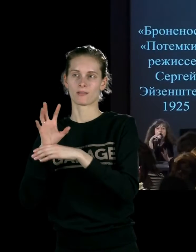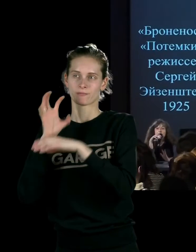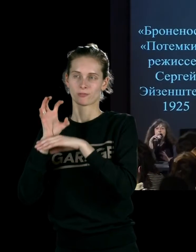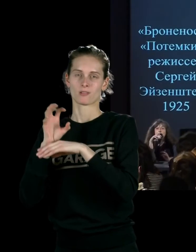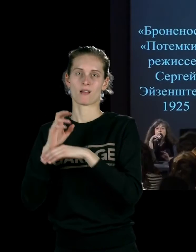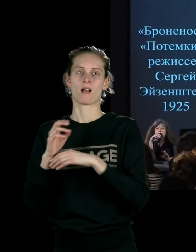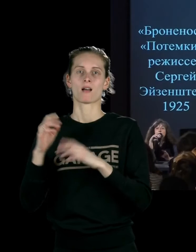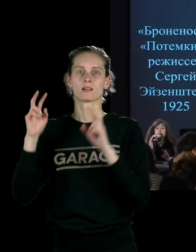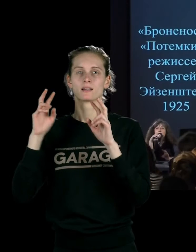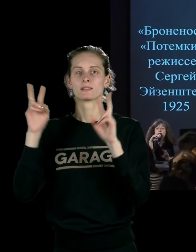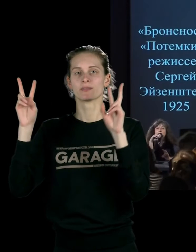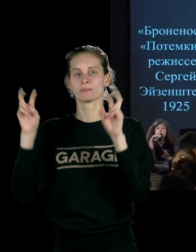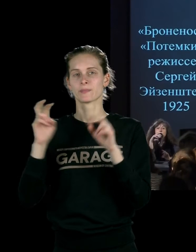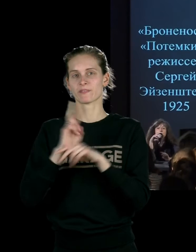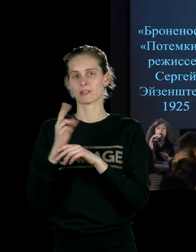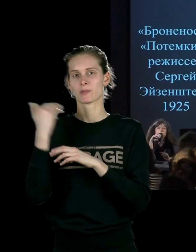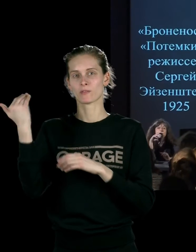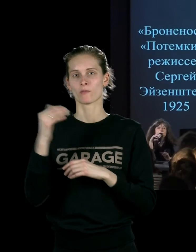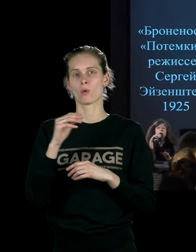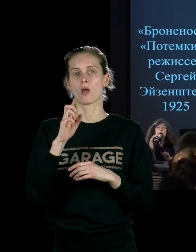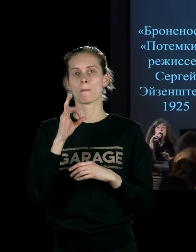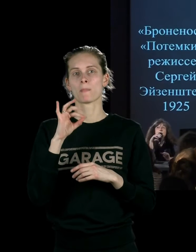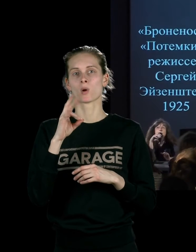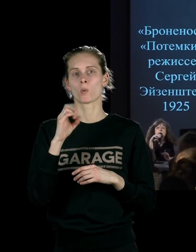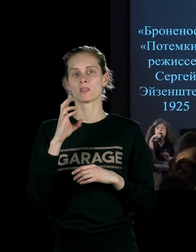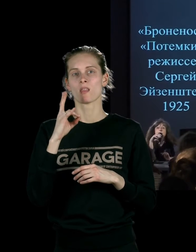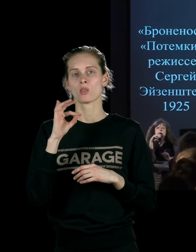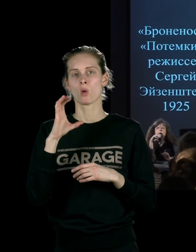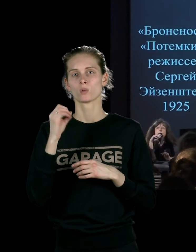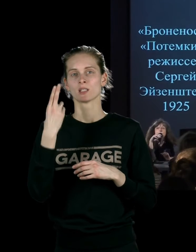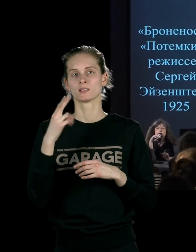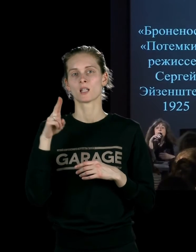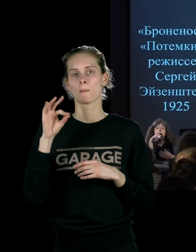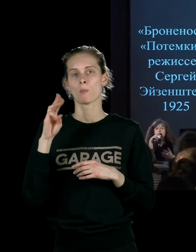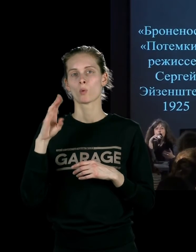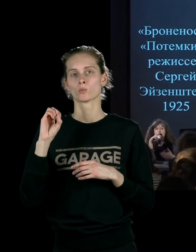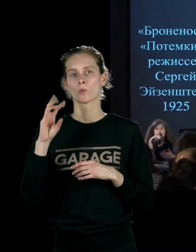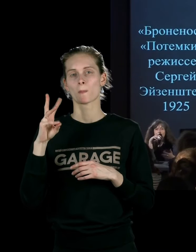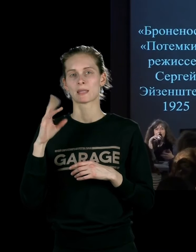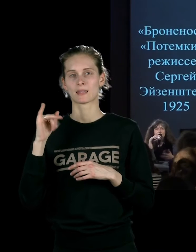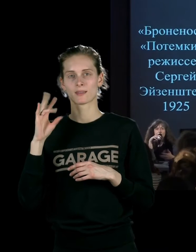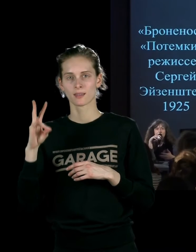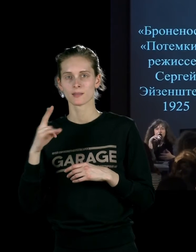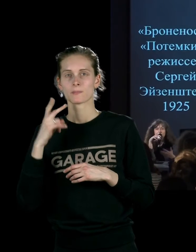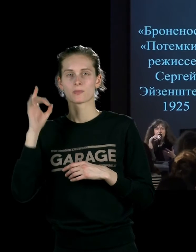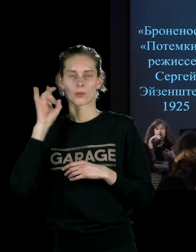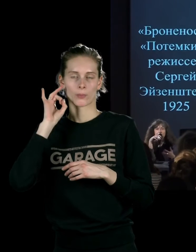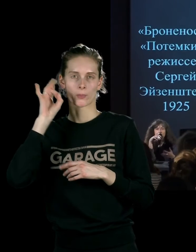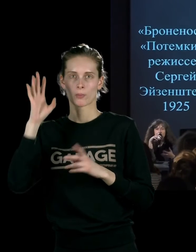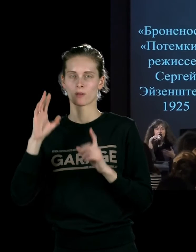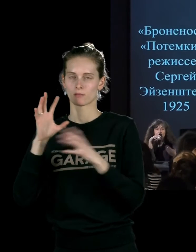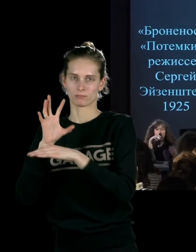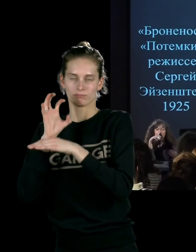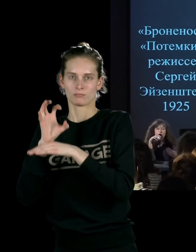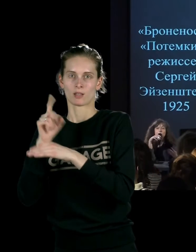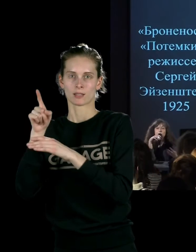этого сцены, знаменитая сцена на Одесской лестнице, где есть коляска, которая катится по лестнице, и есть вот эта